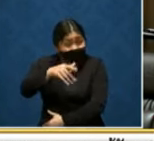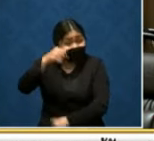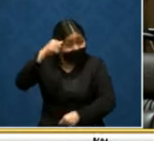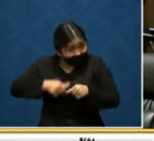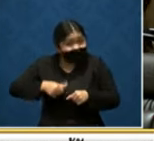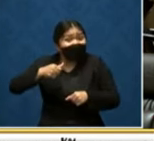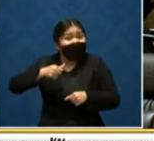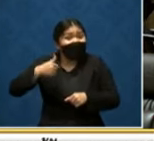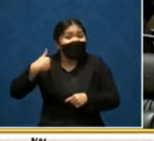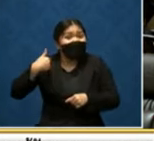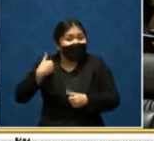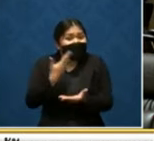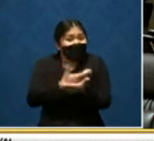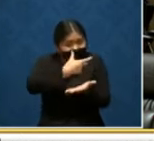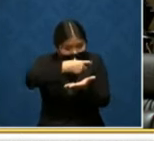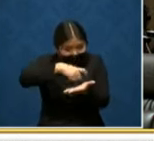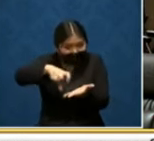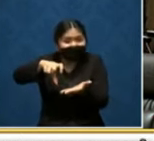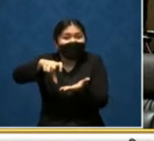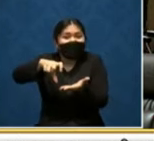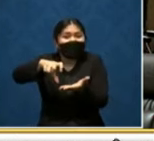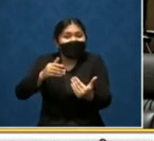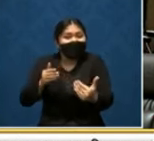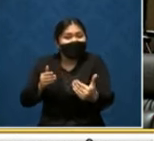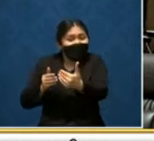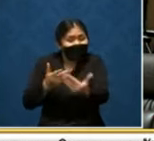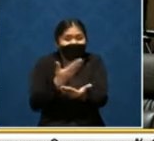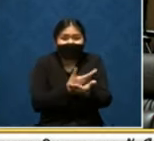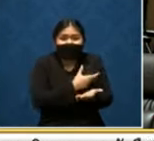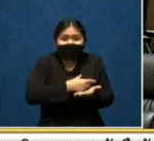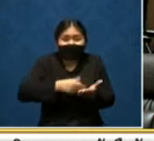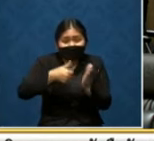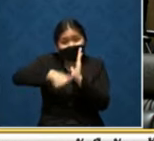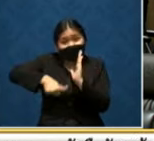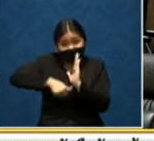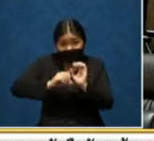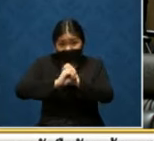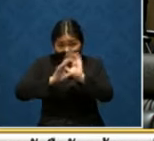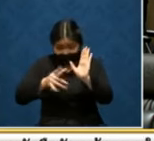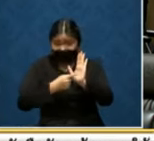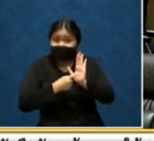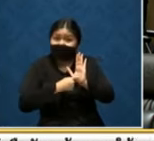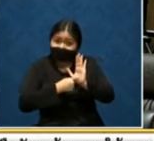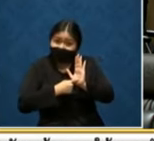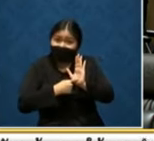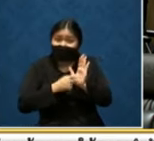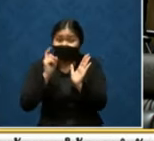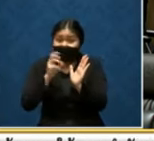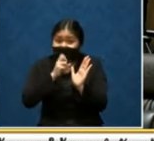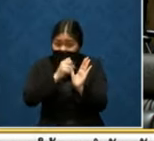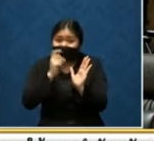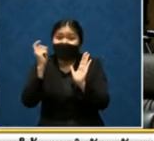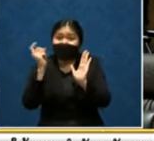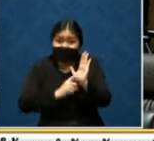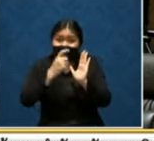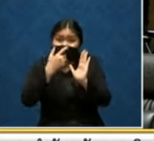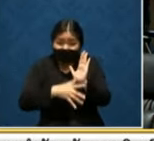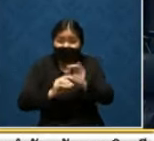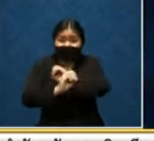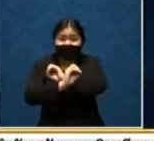ครับมีการโอนเงินมีการโอนเงินสลิปชัดเจนผมลองกดเลขบัญชีแล้วก็ชัดเจน